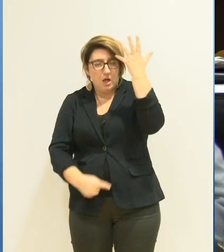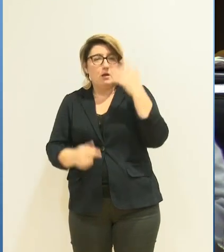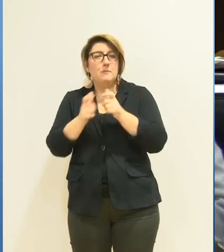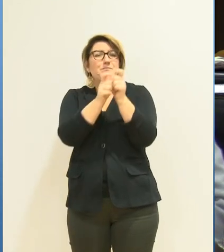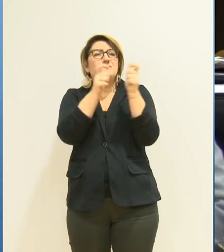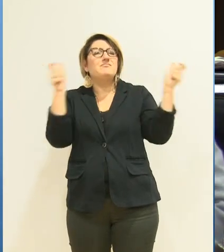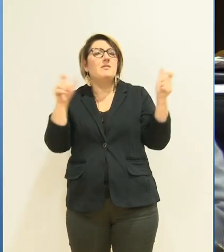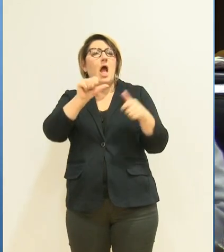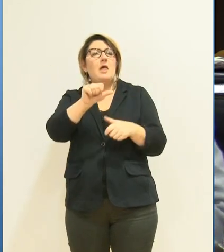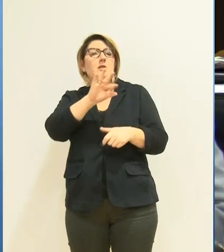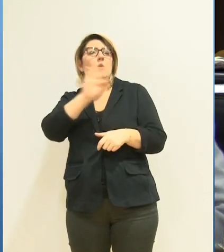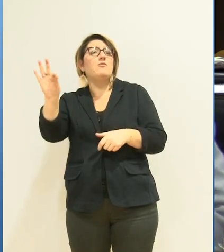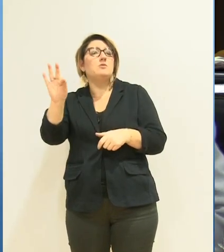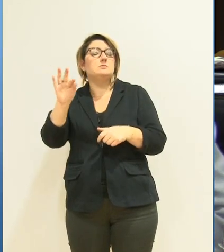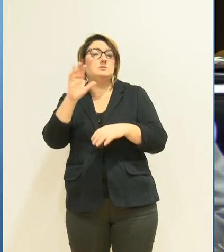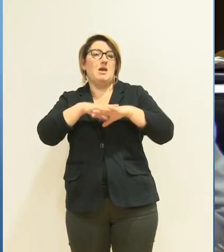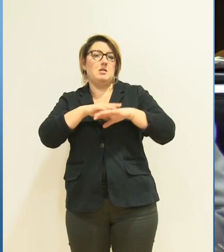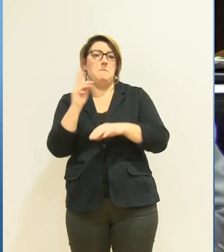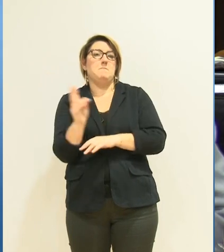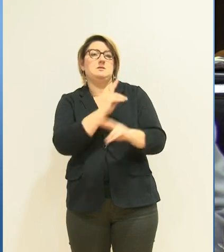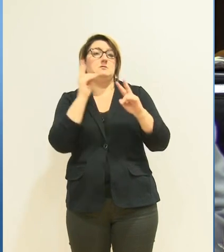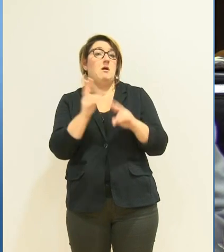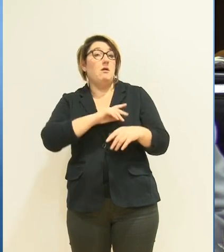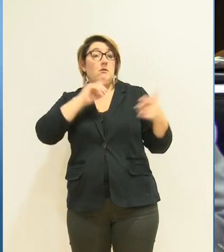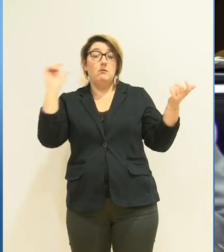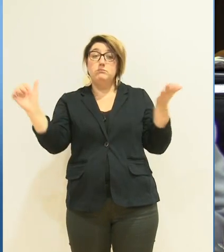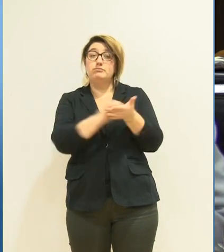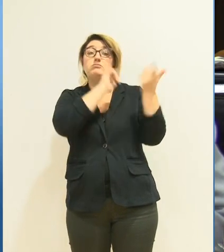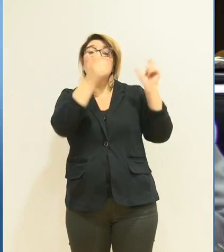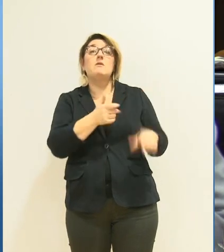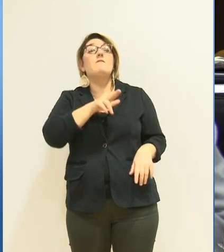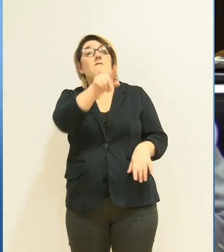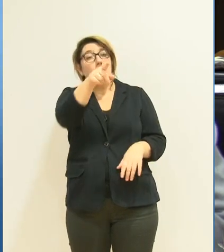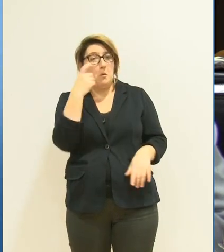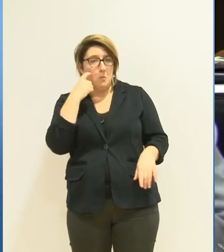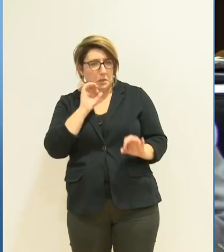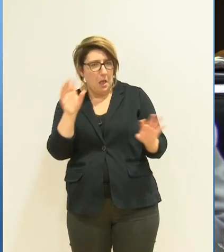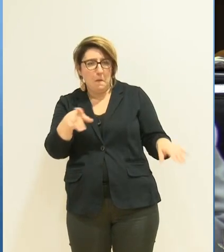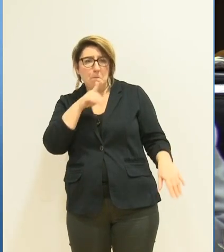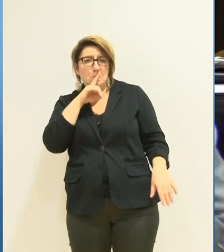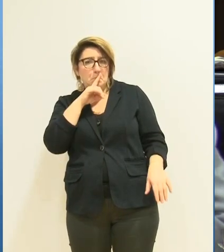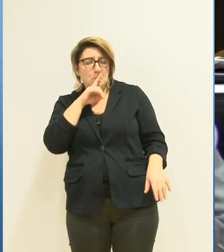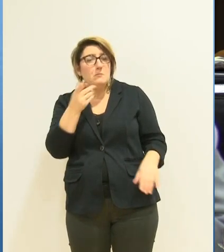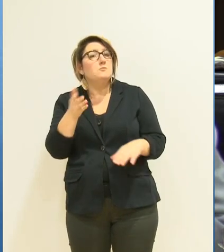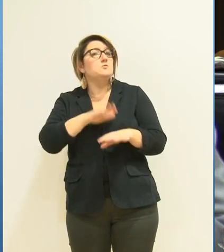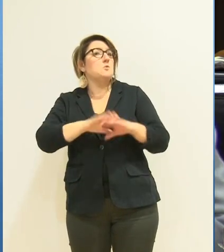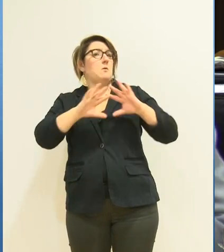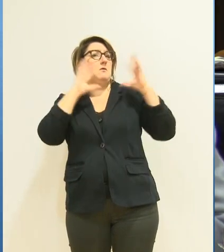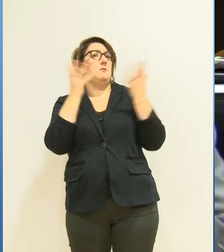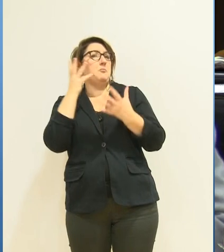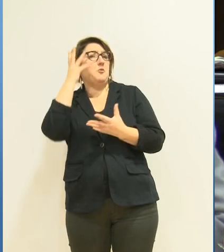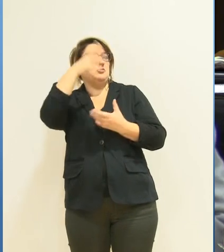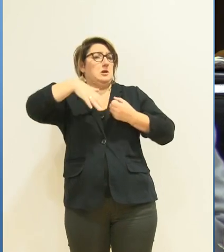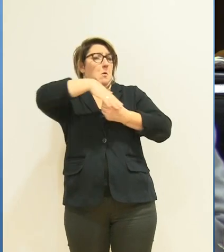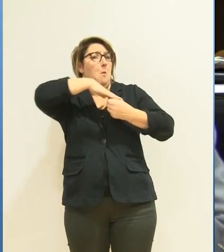barre anatole-france à mistral ce qui suscite fort peu de commentaires de votre part alors que pourtant il s'inscrit dans un projet d'ensemble qui contient beaucoup d'éléments très